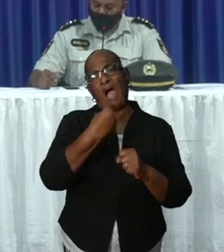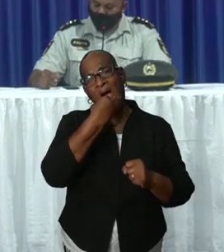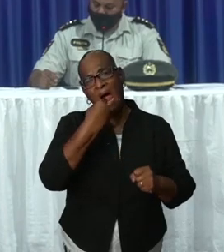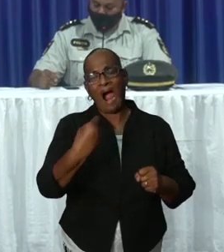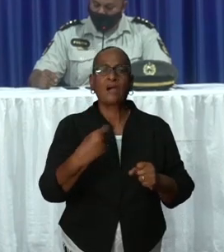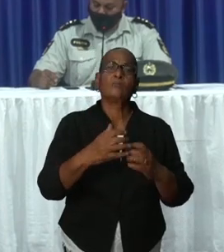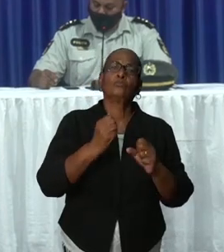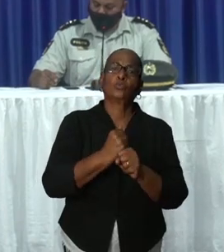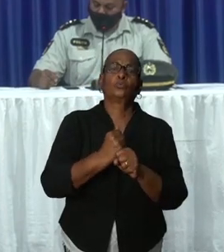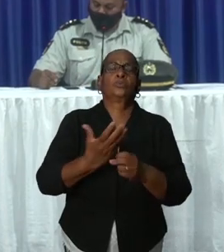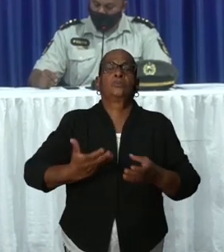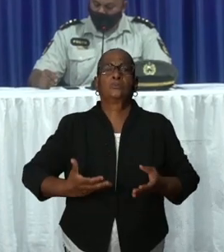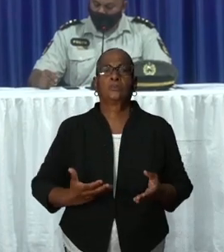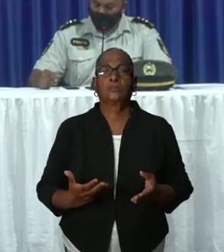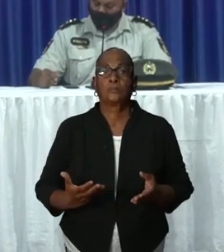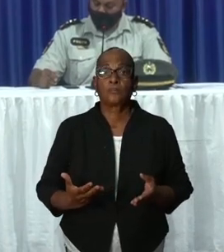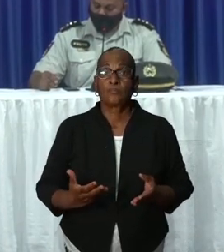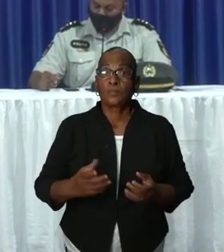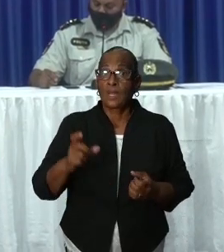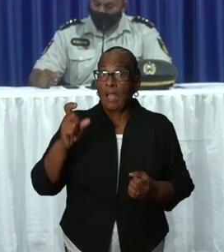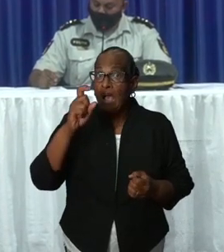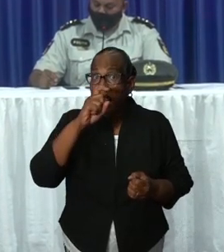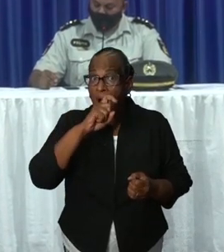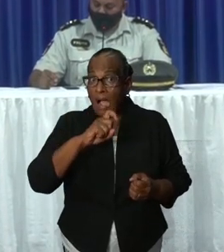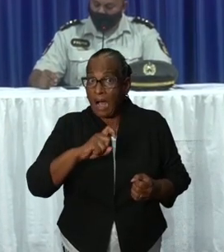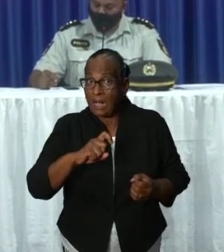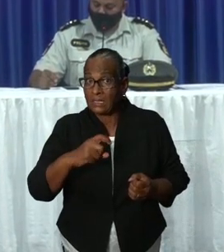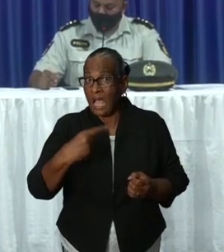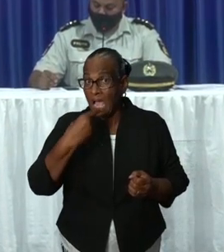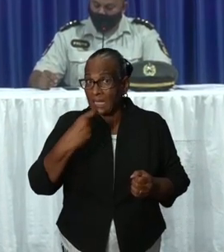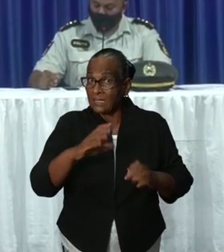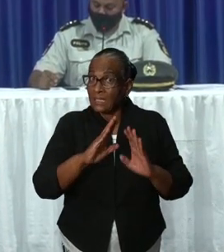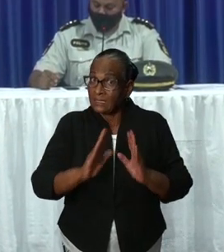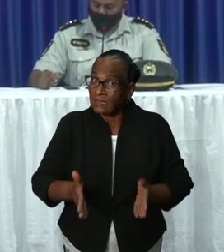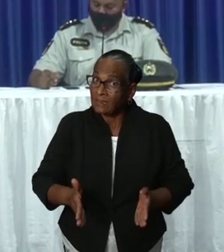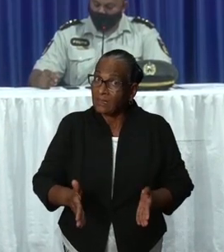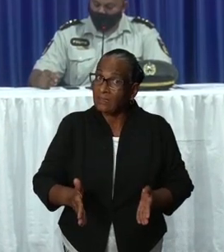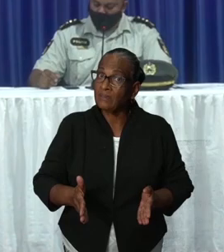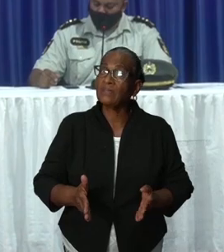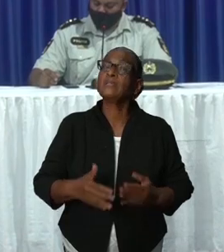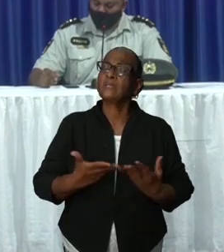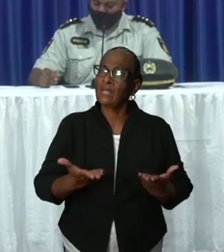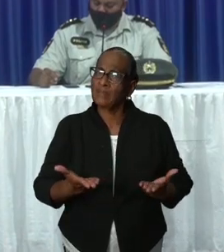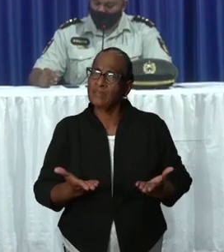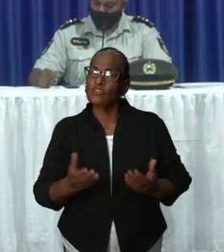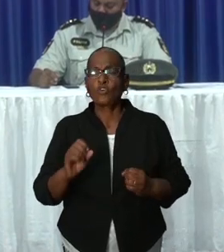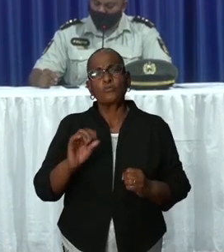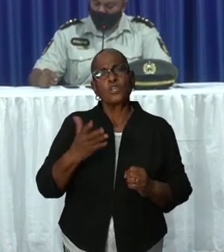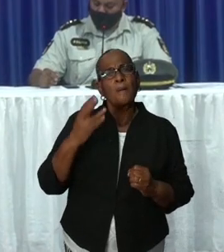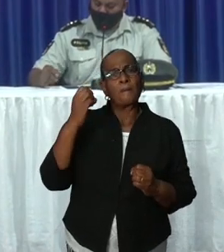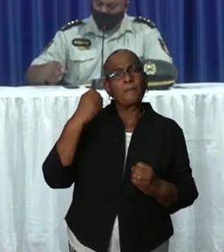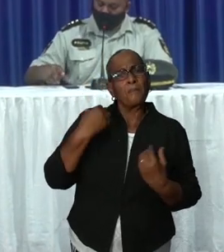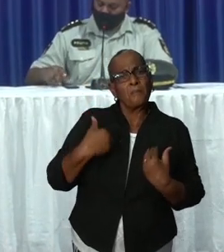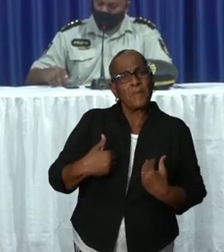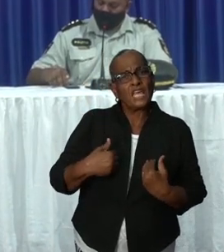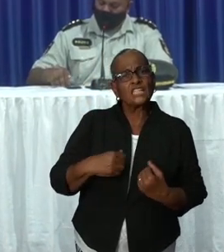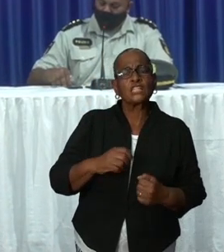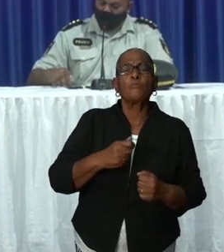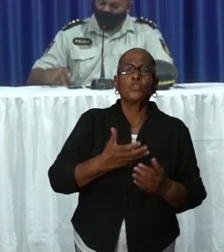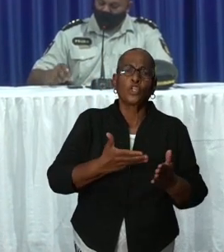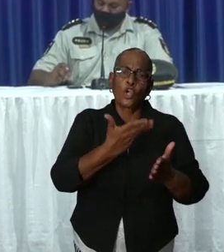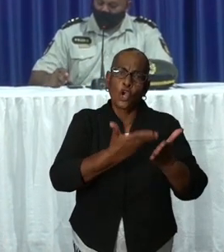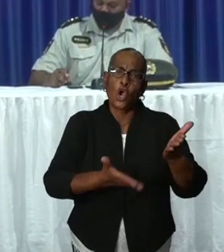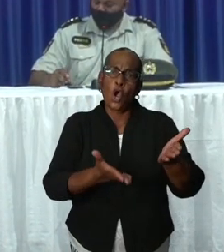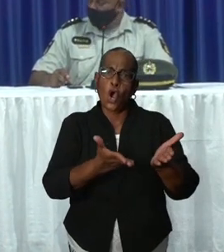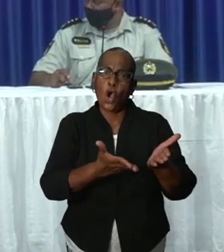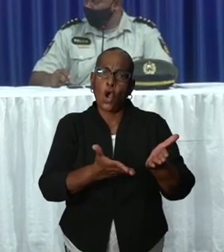worden gedaan. Als die testen gedaan worden, dan op een gegeven moment zorgt het ervoor dat er een uitslag komt